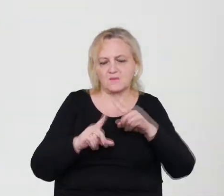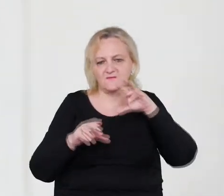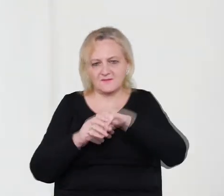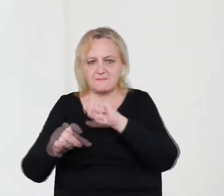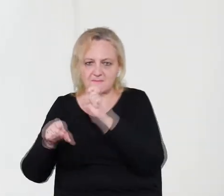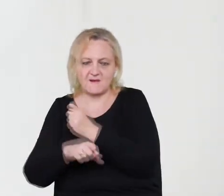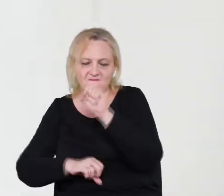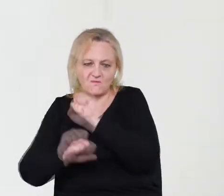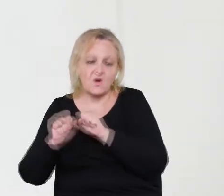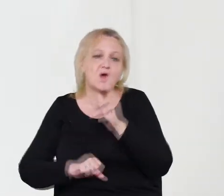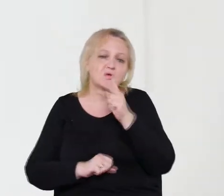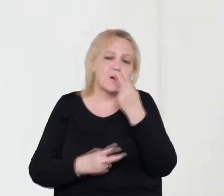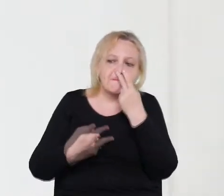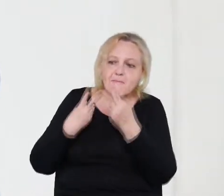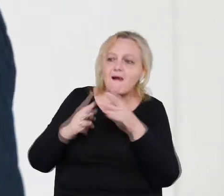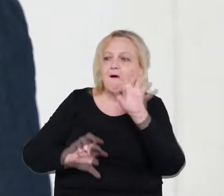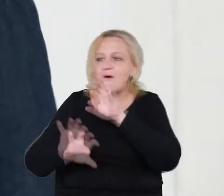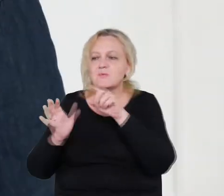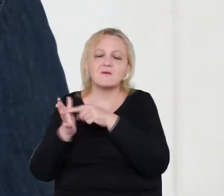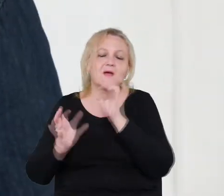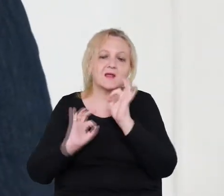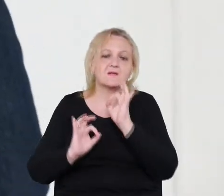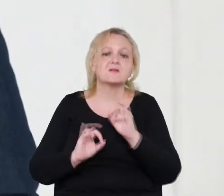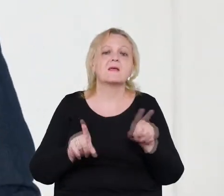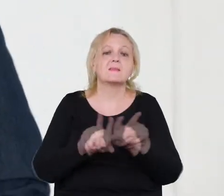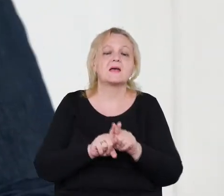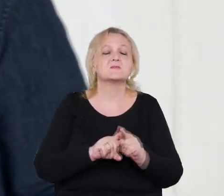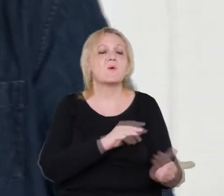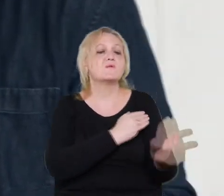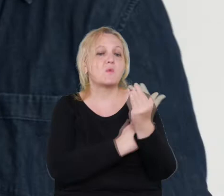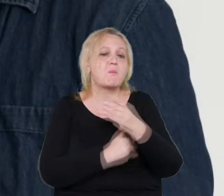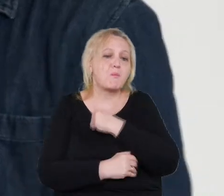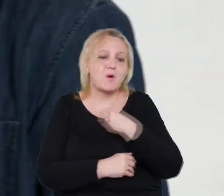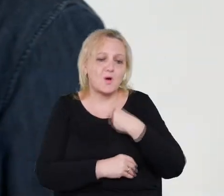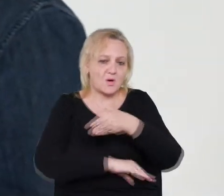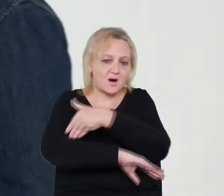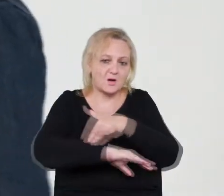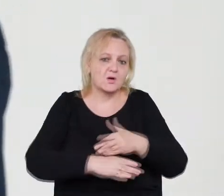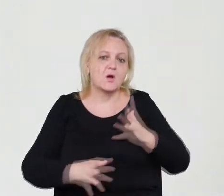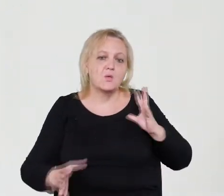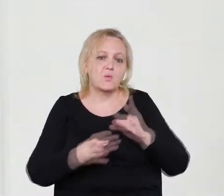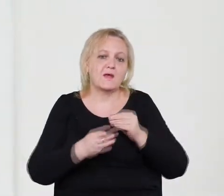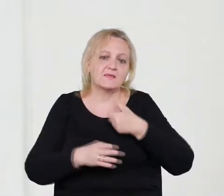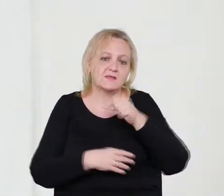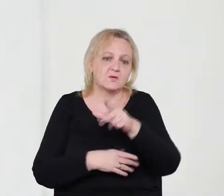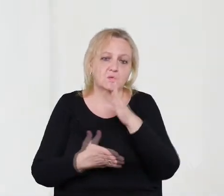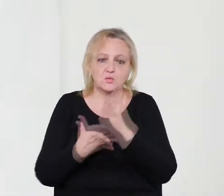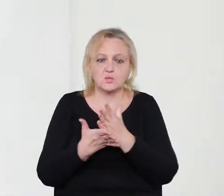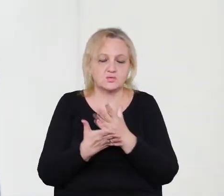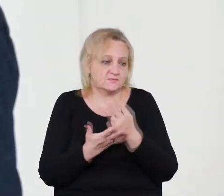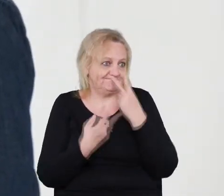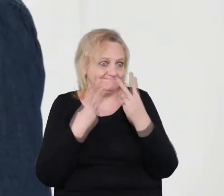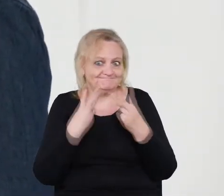myślę że ci co obserwują informacje odnośnie co się dzieje na Wschodniej Polski gdy od już tak naprawdę wielu tygodni od wczoraj po prostu zmieniły się trochę